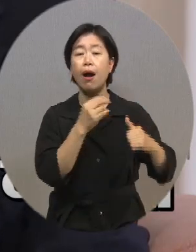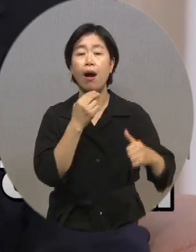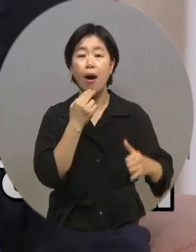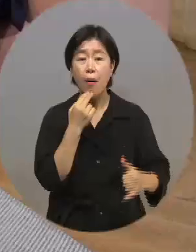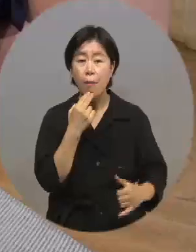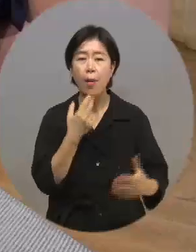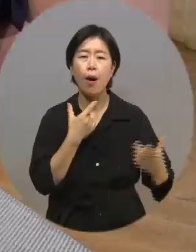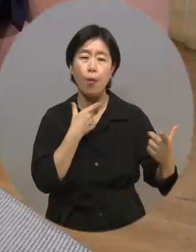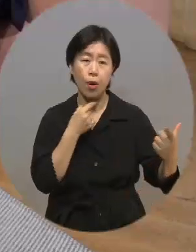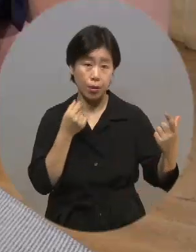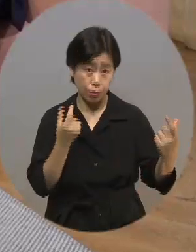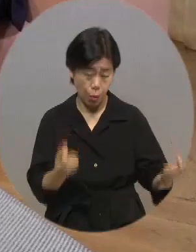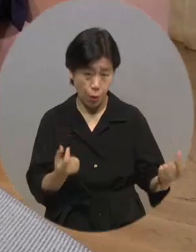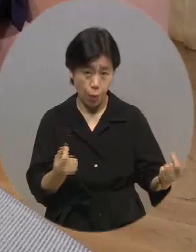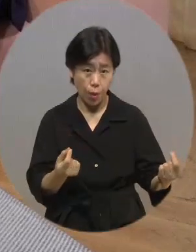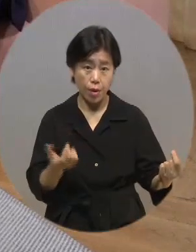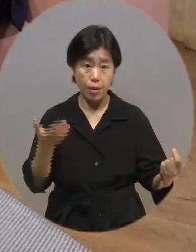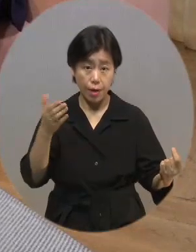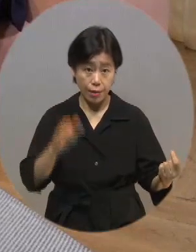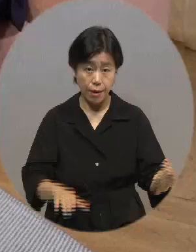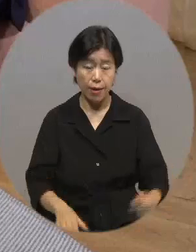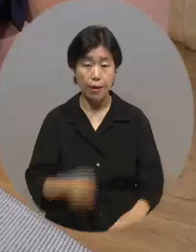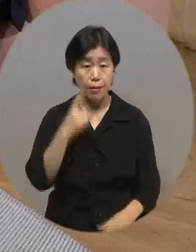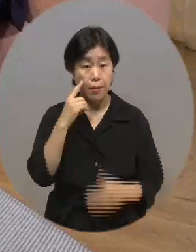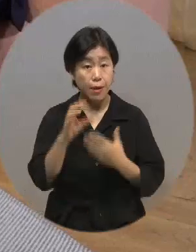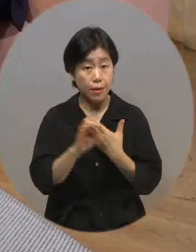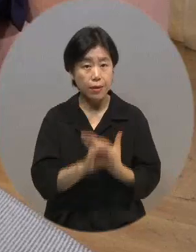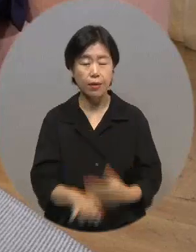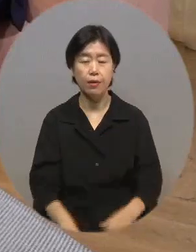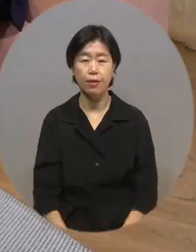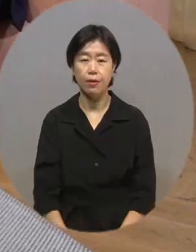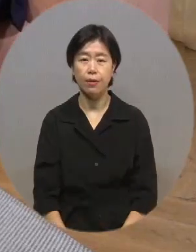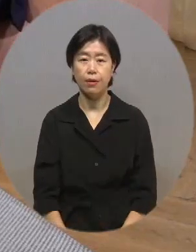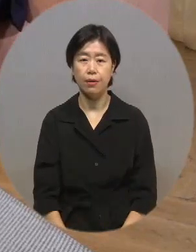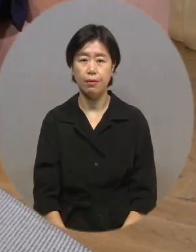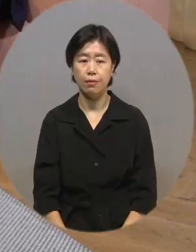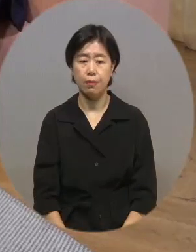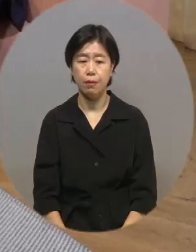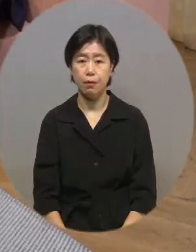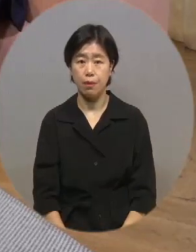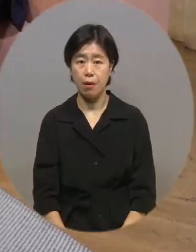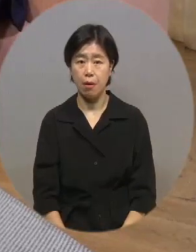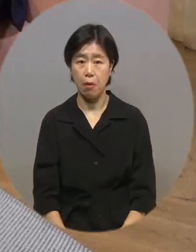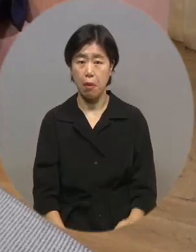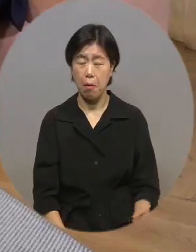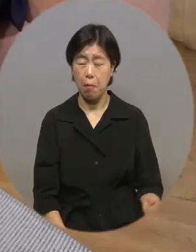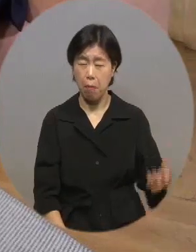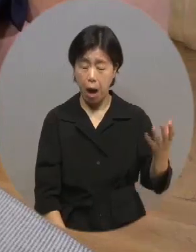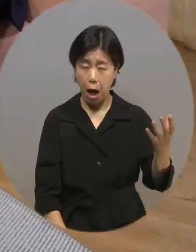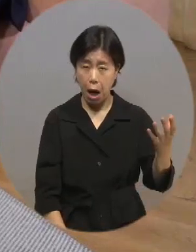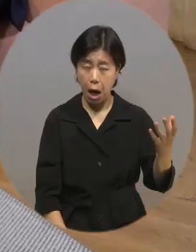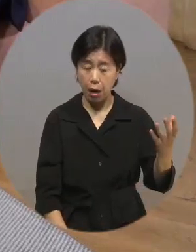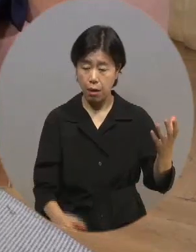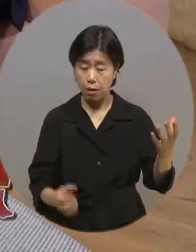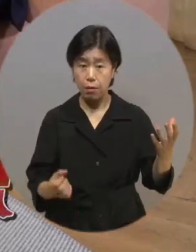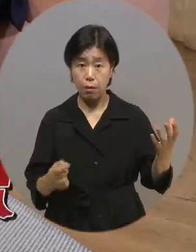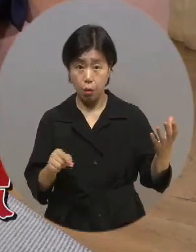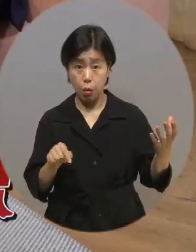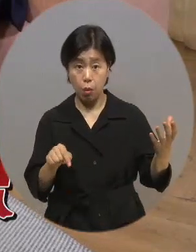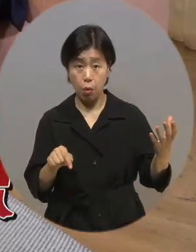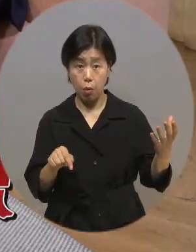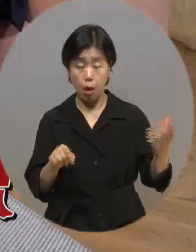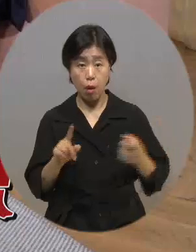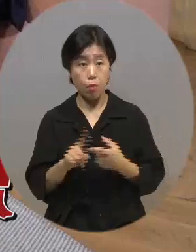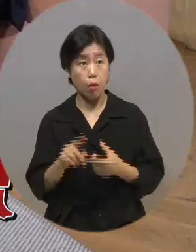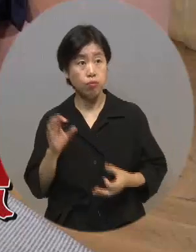원하는데 한쪽에서 예를 들어서 무슨 행동을 하면 반대쪽에서는 그냥 있을